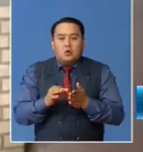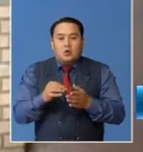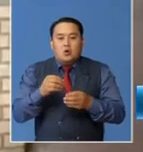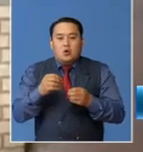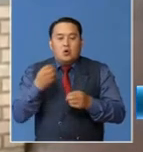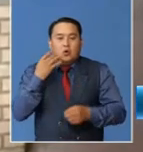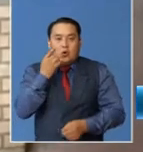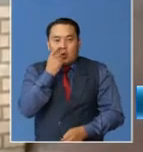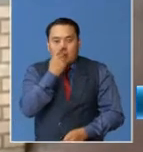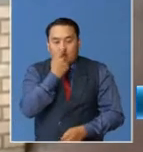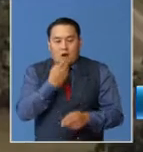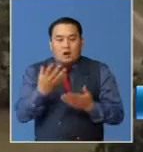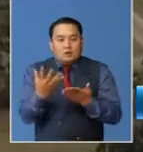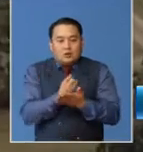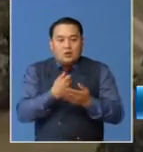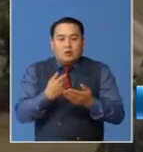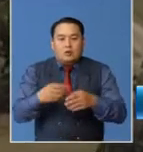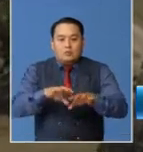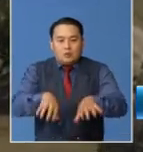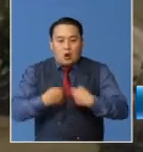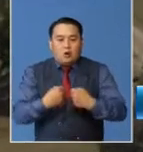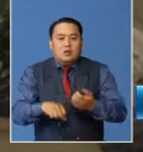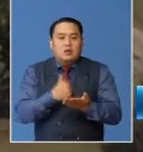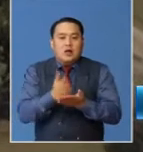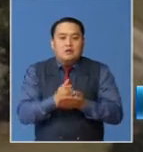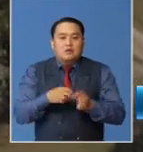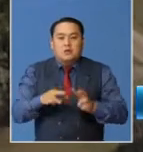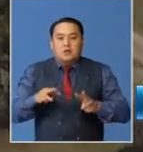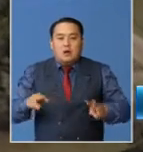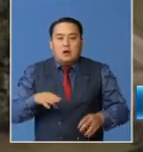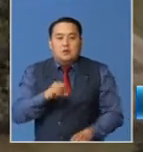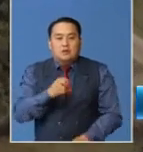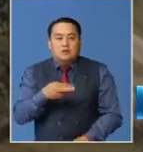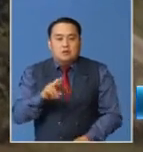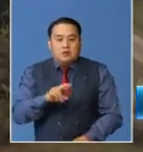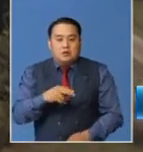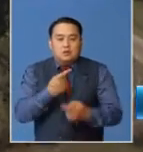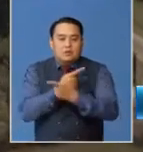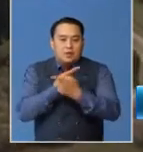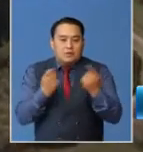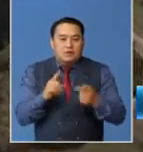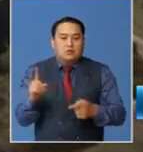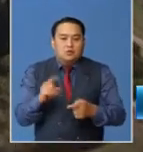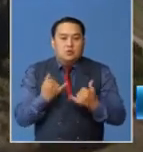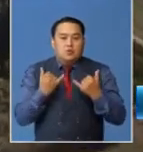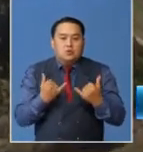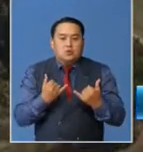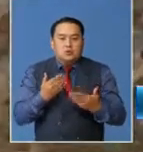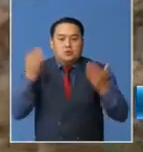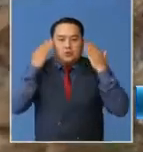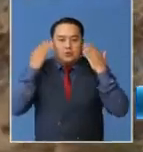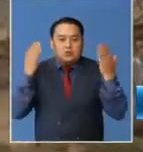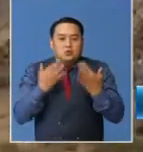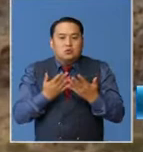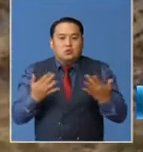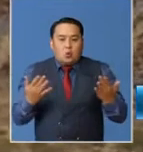шести производителей изъяли из продажи, премьер-министр Квинсленда Анастасия Палащук заявила, что до сих пор неизвестно,